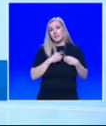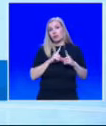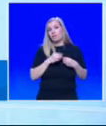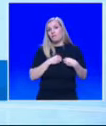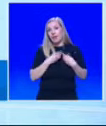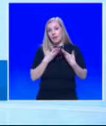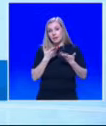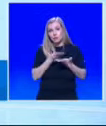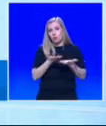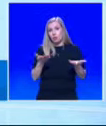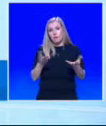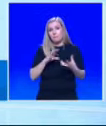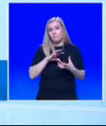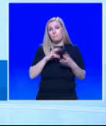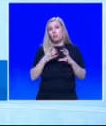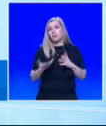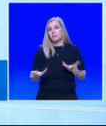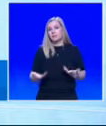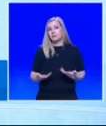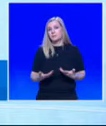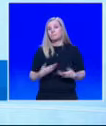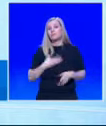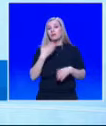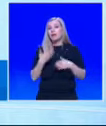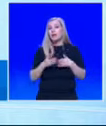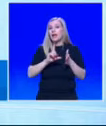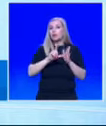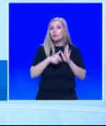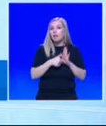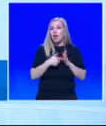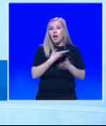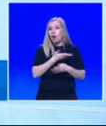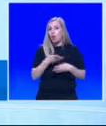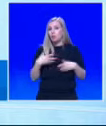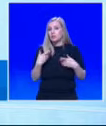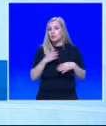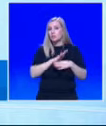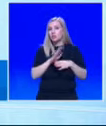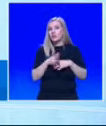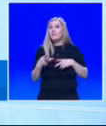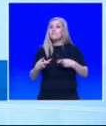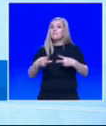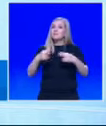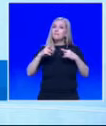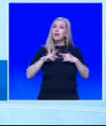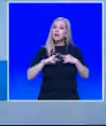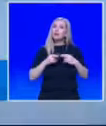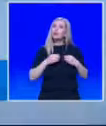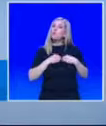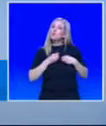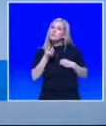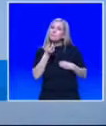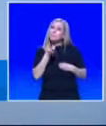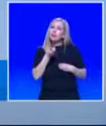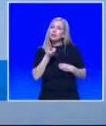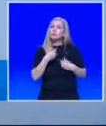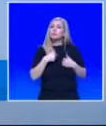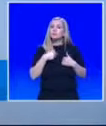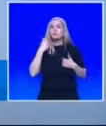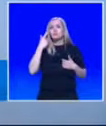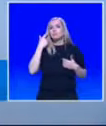класа. Крайно време е, ако искат политиците по някакъв начин да възвърнат минимално доверие, знаете какво е